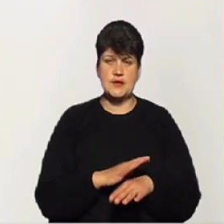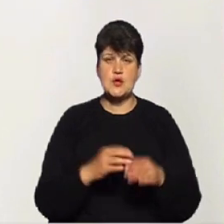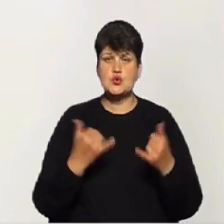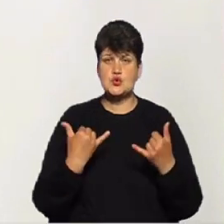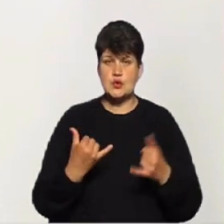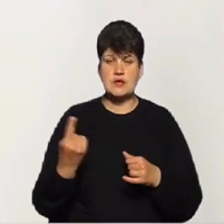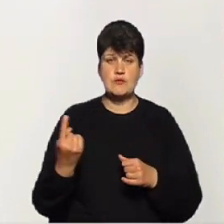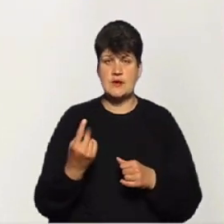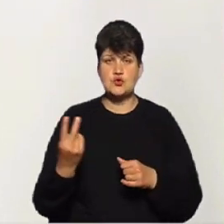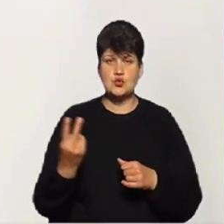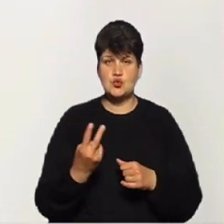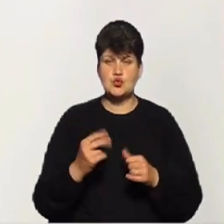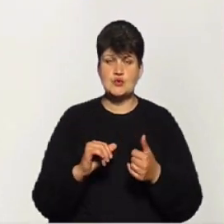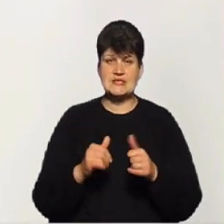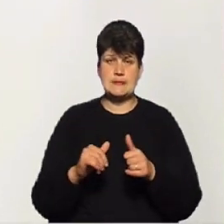в другу зміну